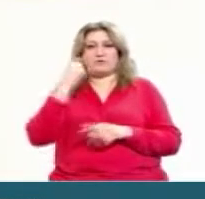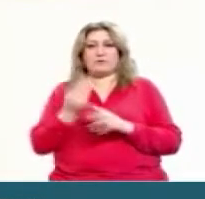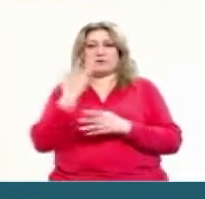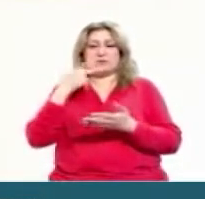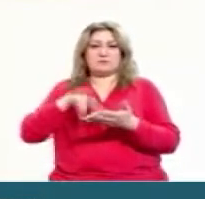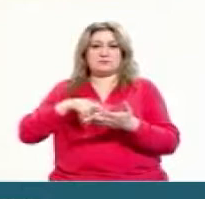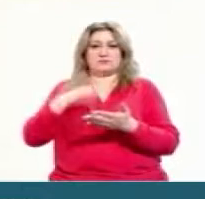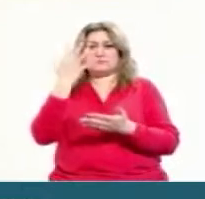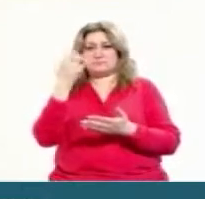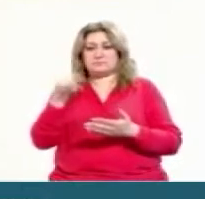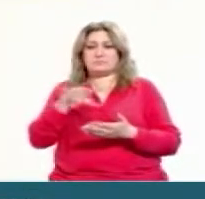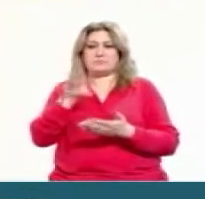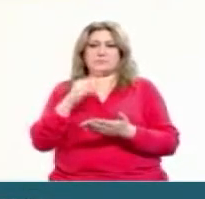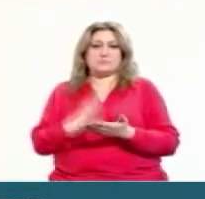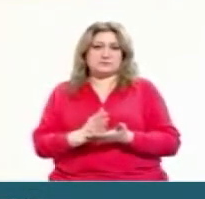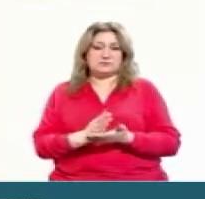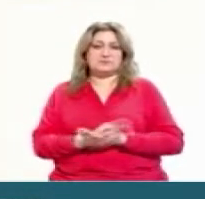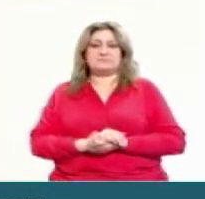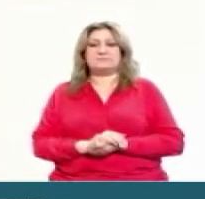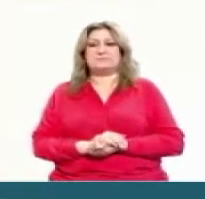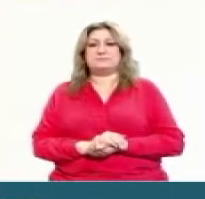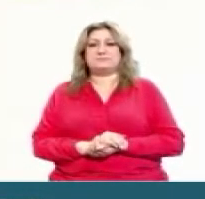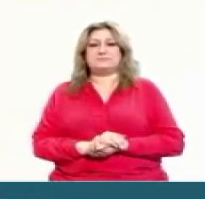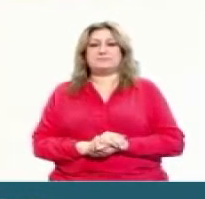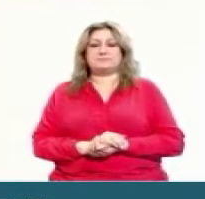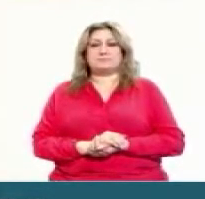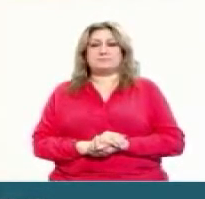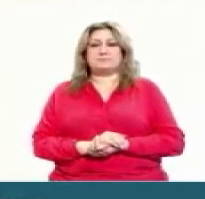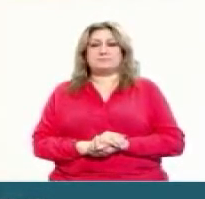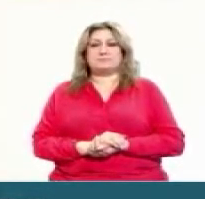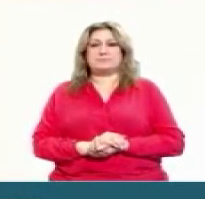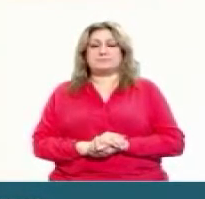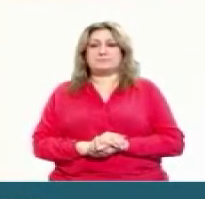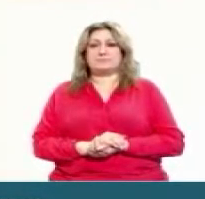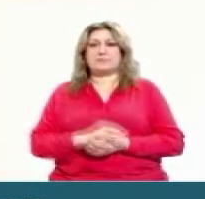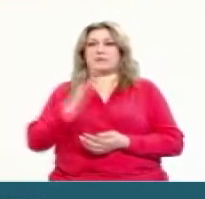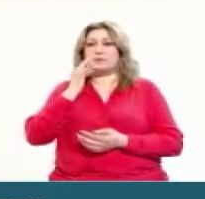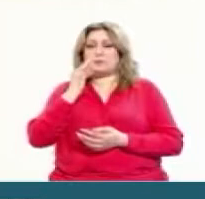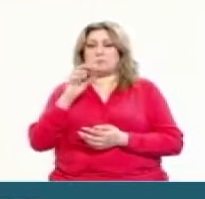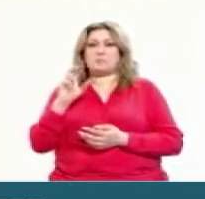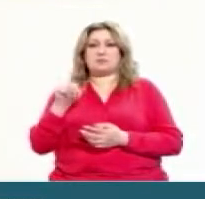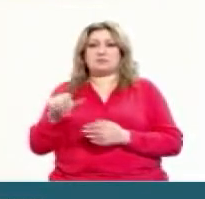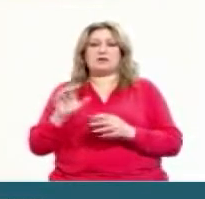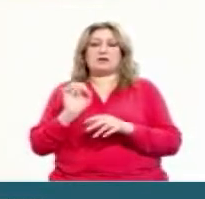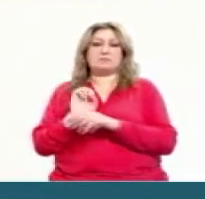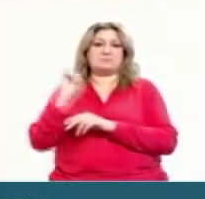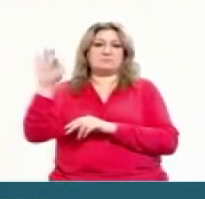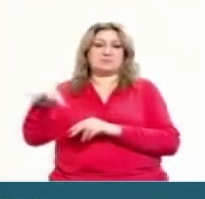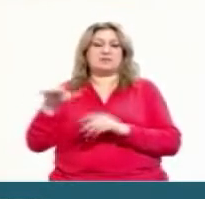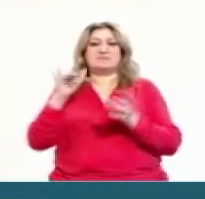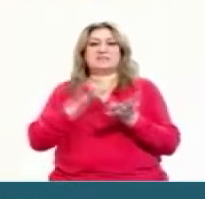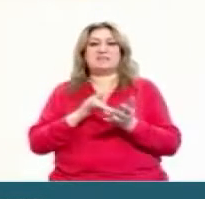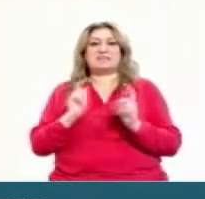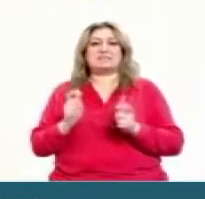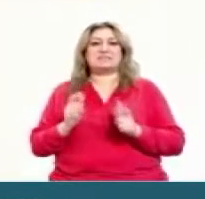де ол талдауларды жіберетін боламыз. Қазір енді біз осы 1-2 күн бұрын біздің білім министрінің айтуы бойынша биылғы жылы